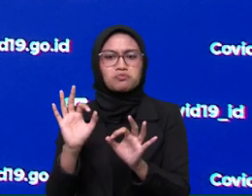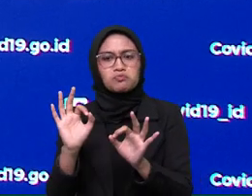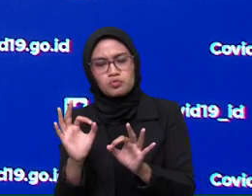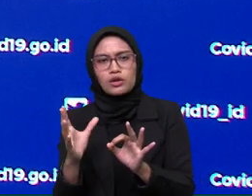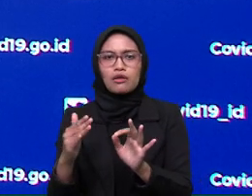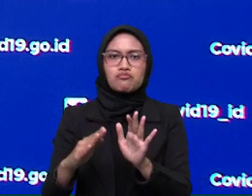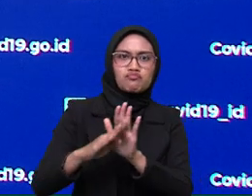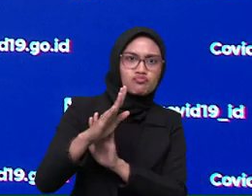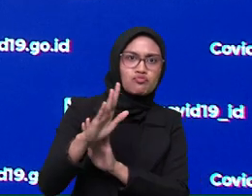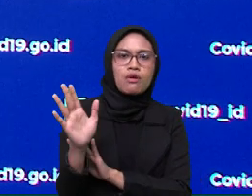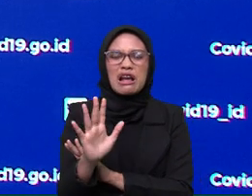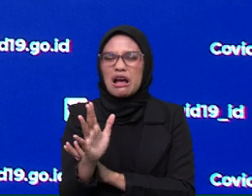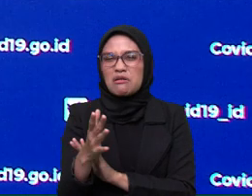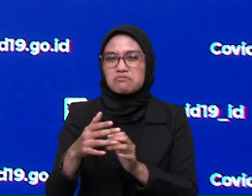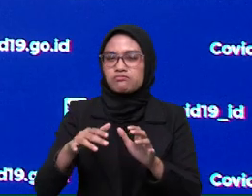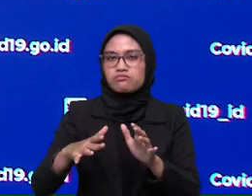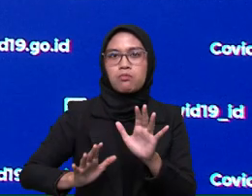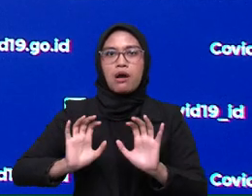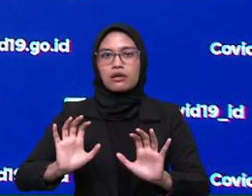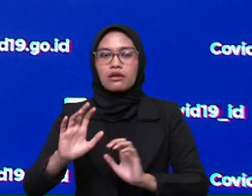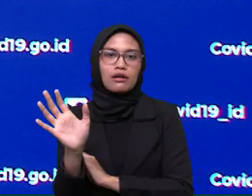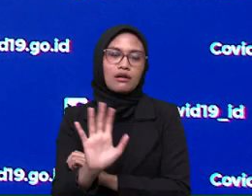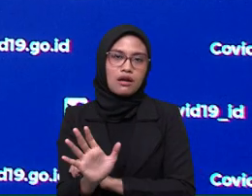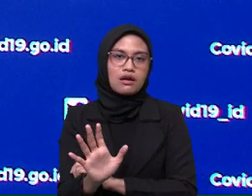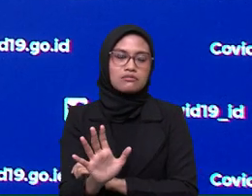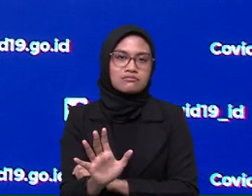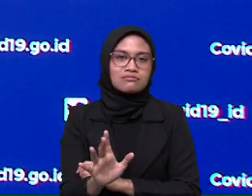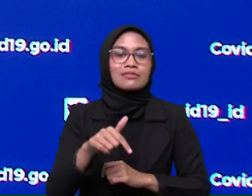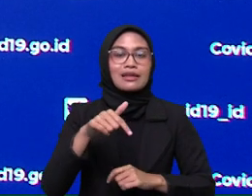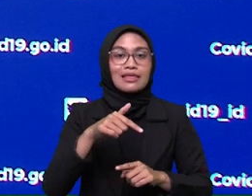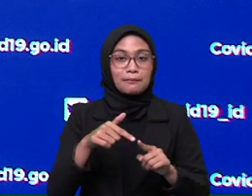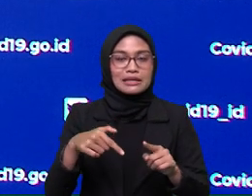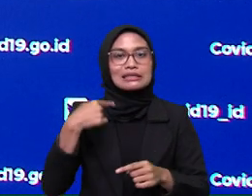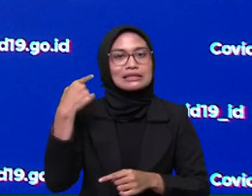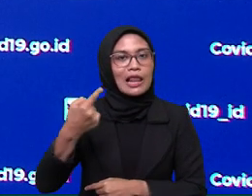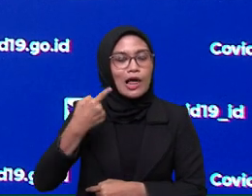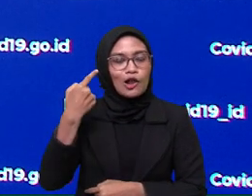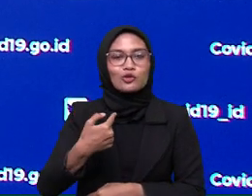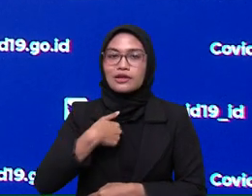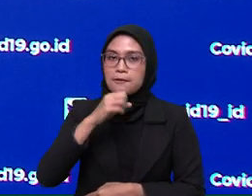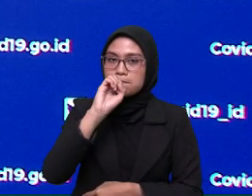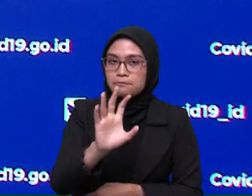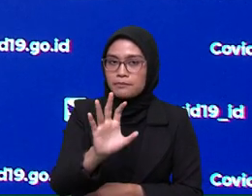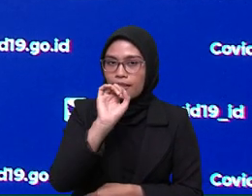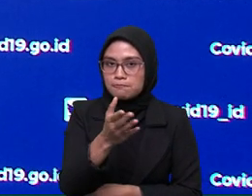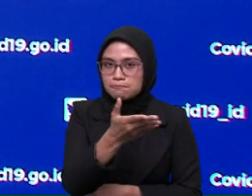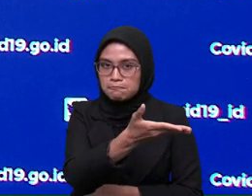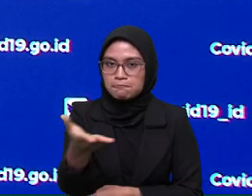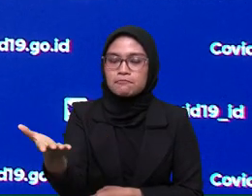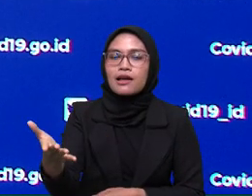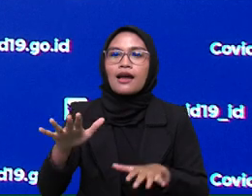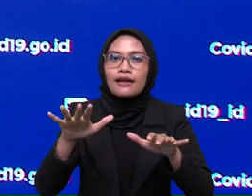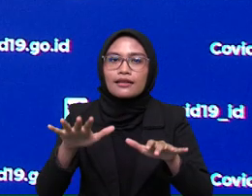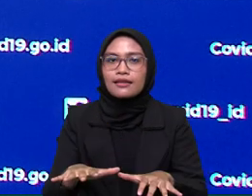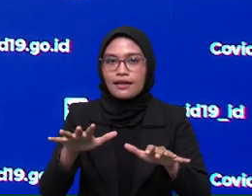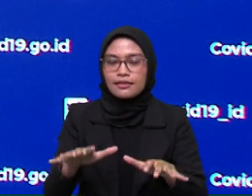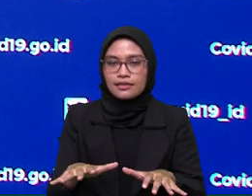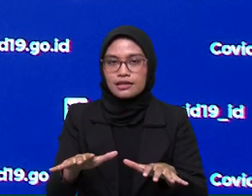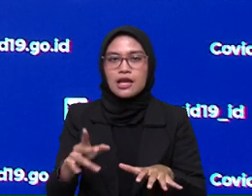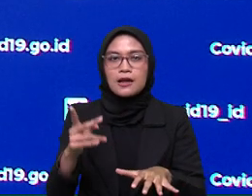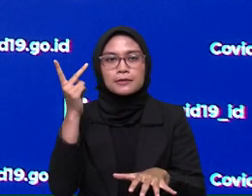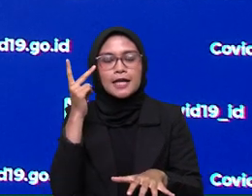masyarakat yang cenderung meningkat tidak henti-hentinya Saya mengingatkan kepada masyarakat untuk tetap waspada dan Siaga